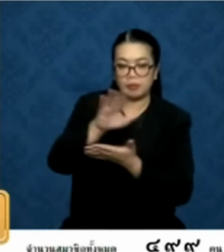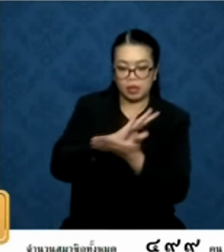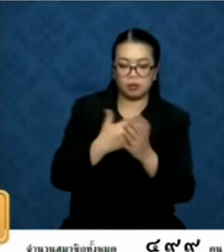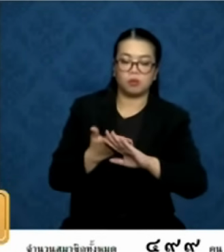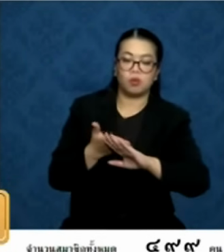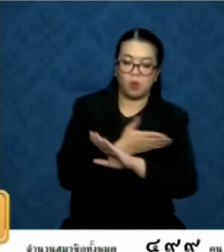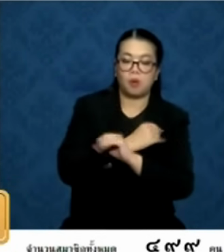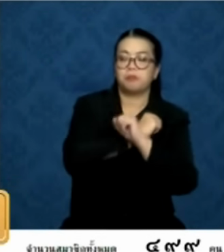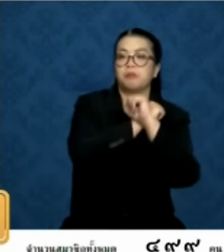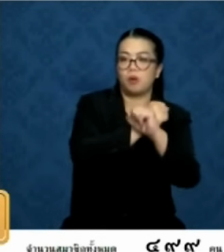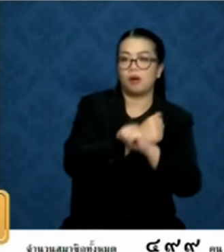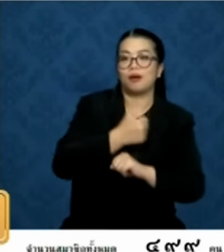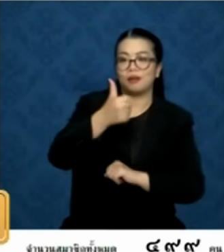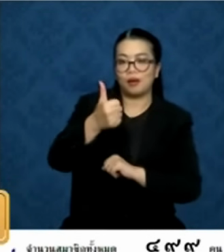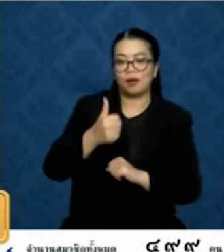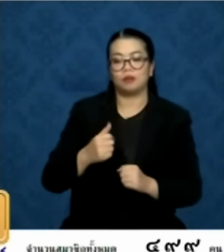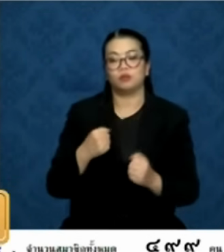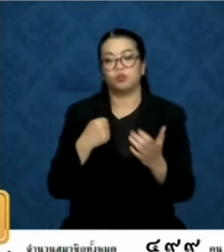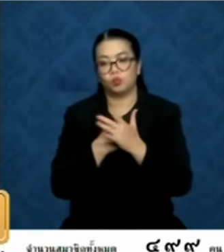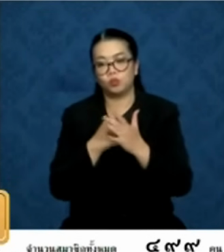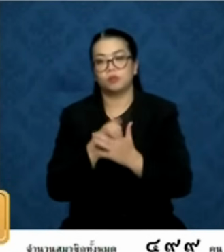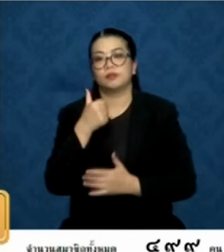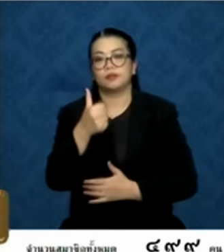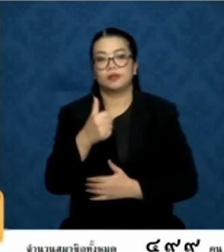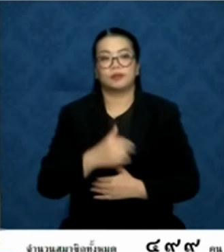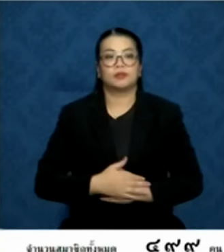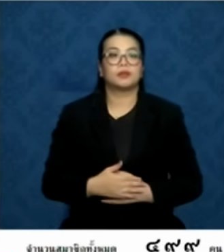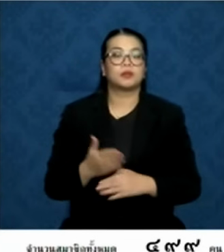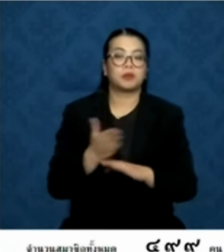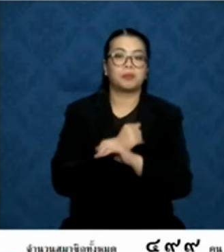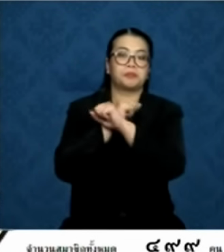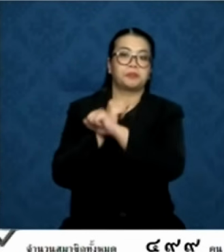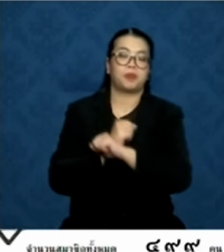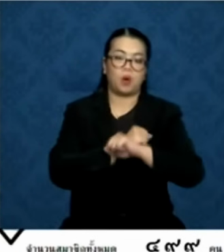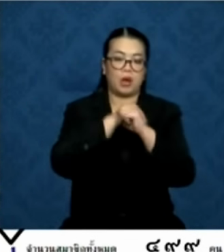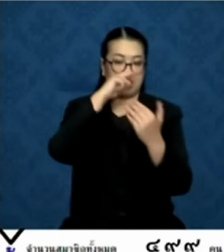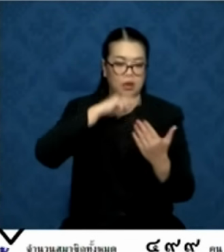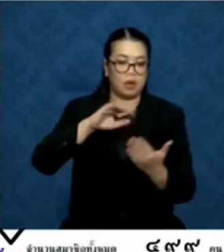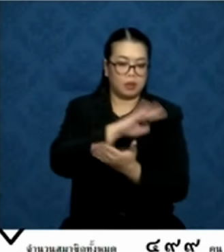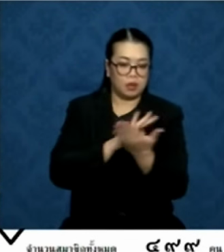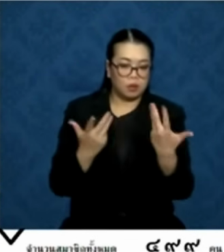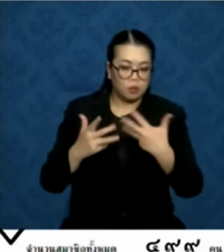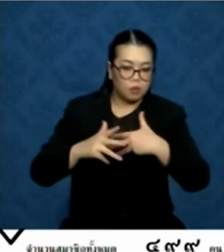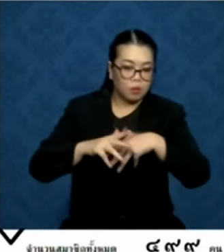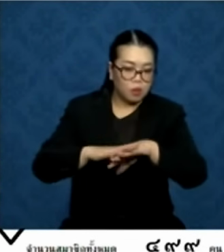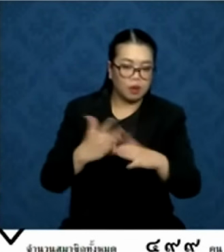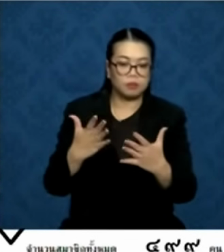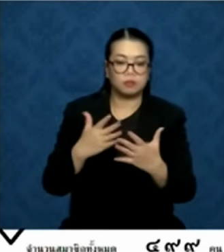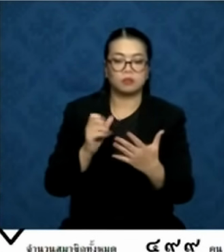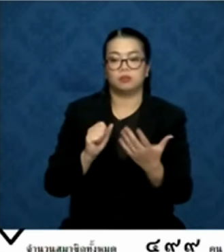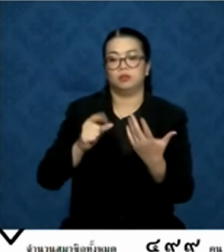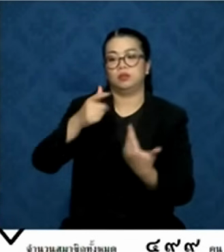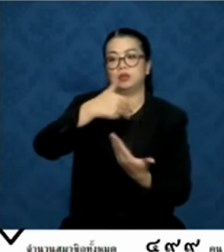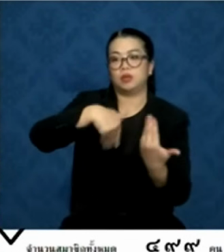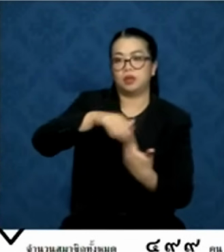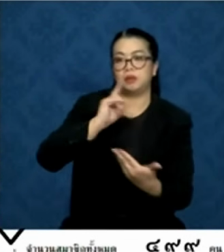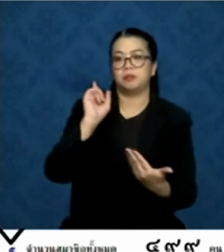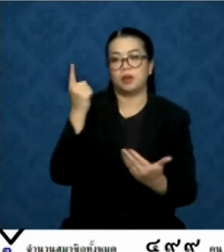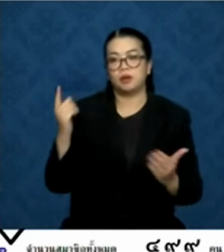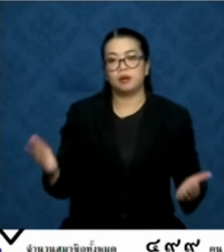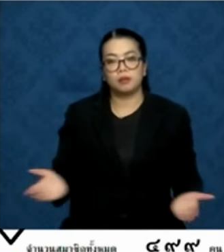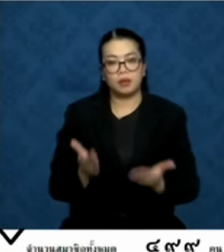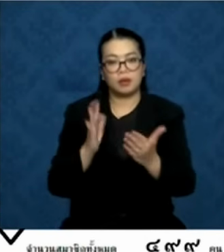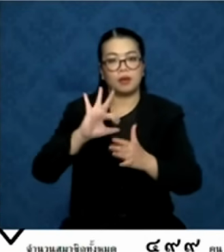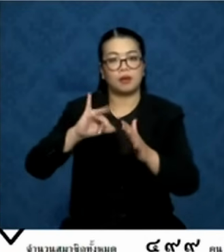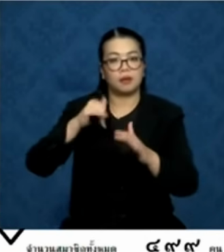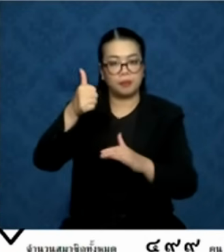รุนแรงพัฒนากิจการอุตสาหกรรมป้องกันประเทศที่อาจนำไปสู่การสร้างเศรษฐกิจใหม่ภายในประเทศและ